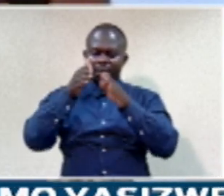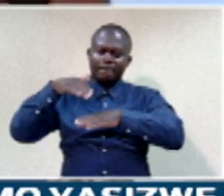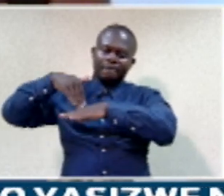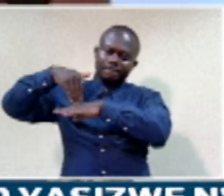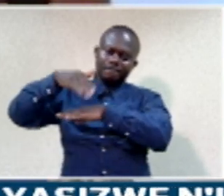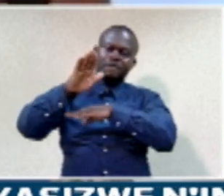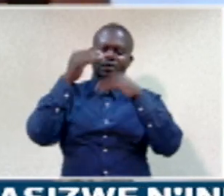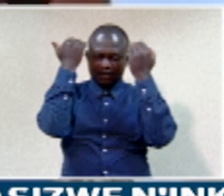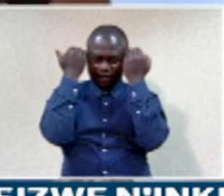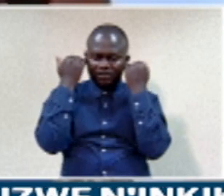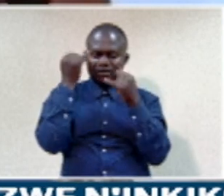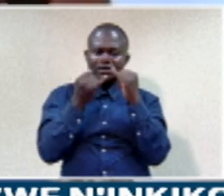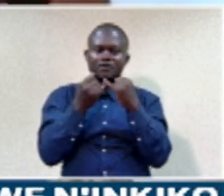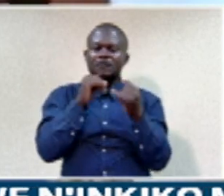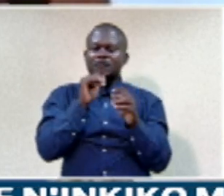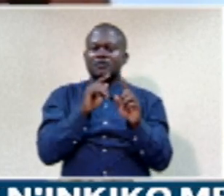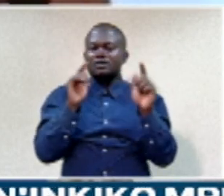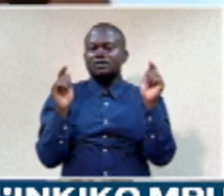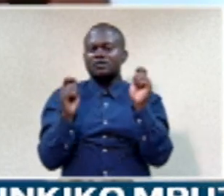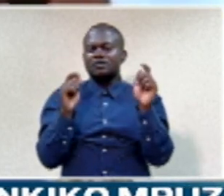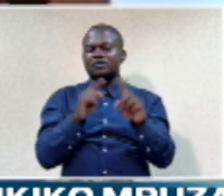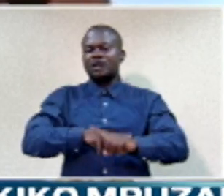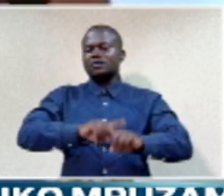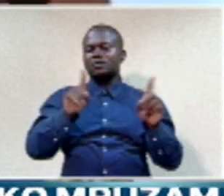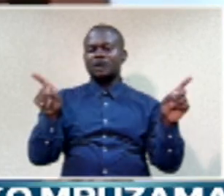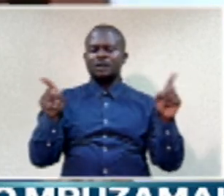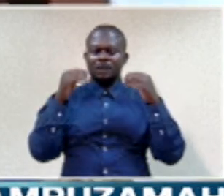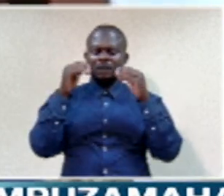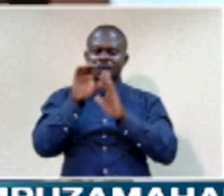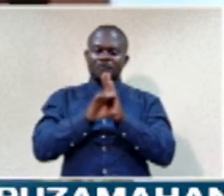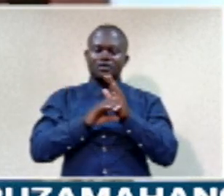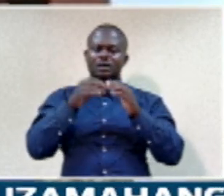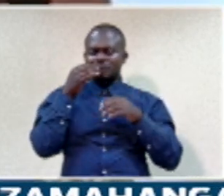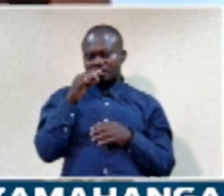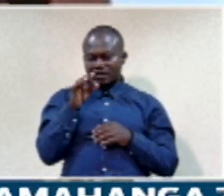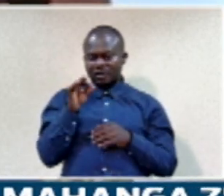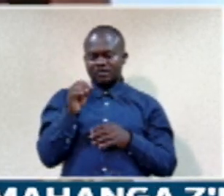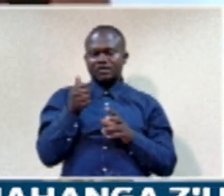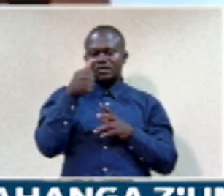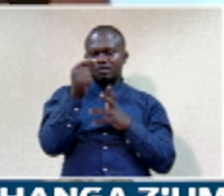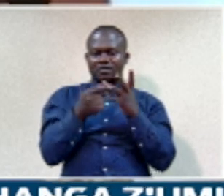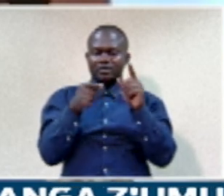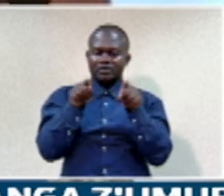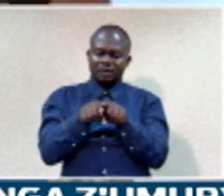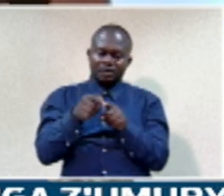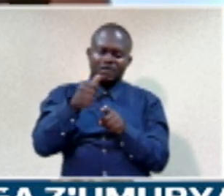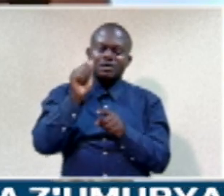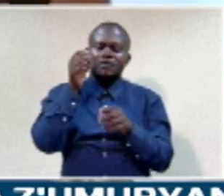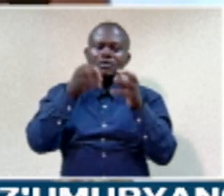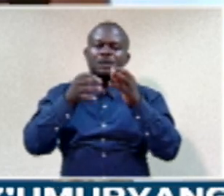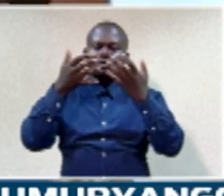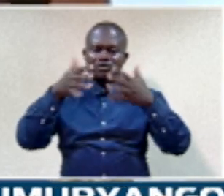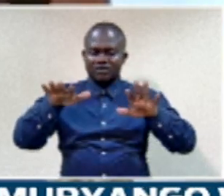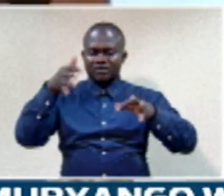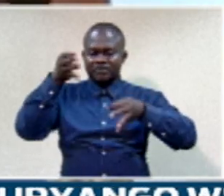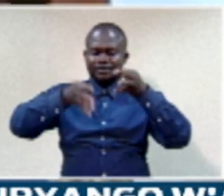yoherezwa mu rukiko mpuzamahanga ritanyuranyije n'itegeko nshinga ry'Ubufaransa. Ibyo nabyo rero urukiko rusesa imanza rwavuze ko nta